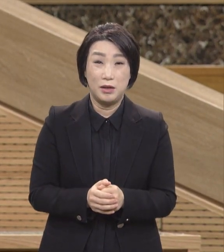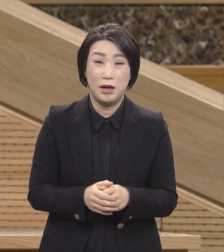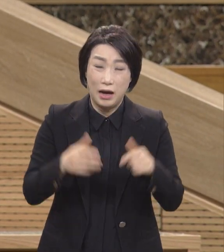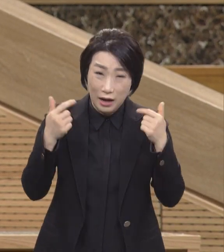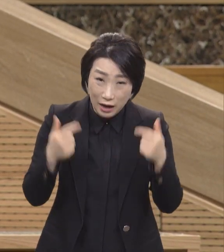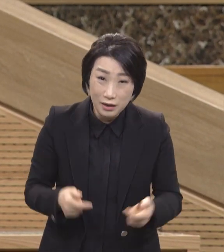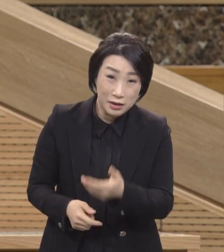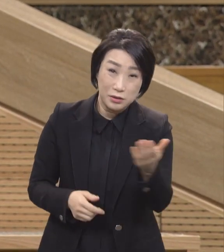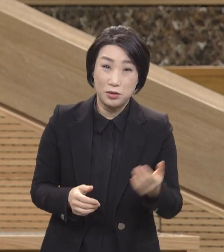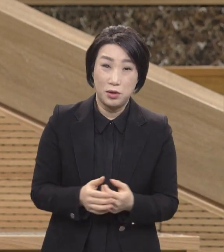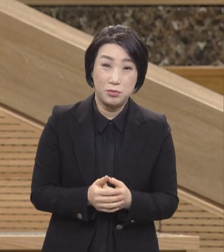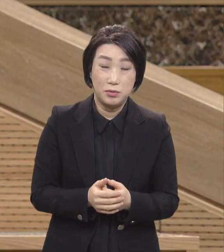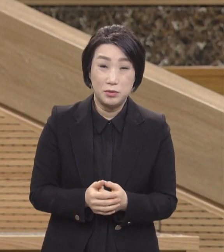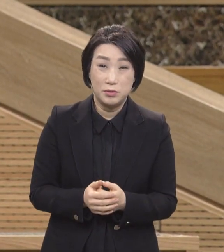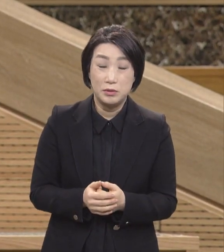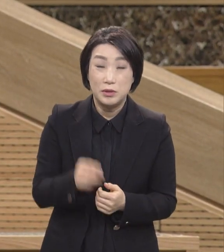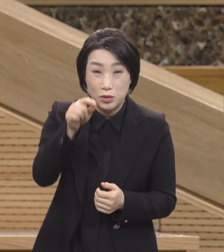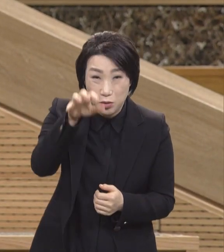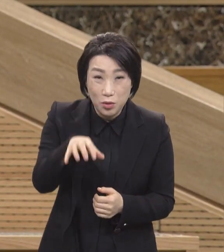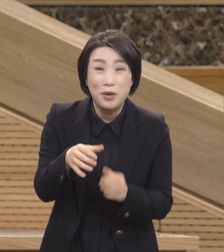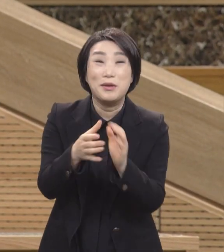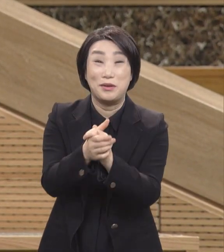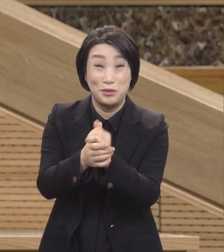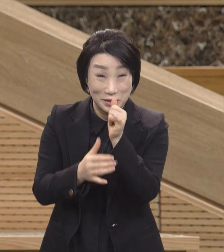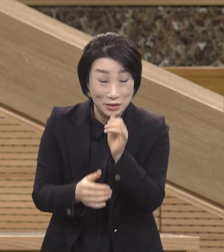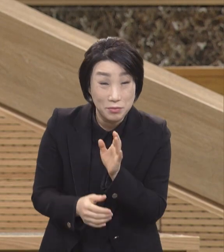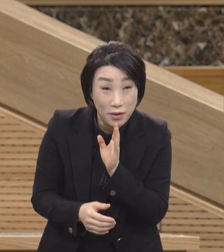항상 그곳에서 기도하시고